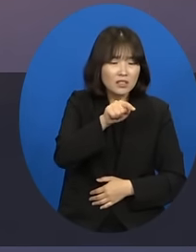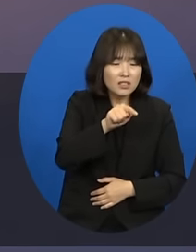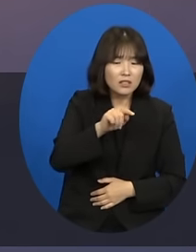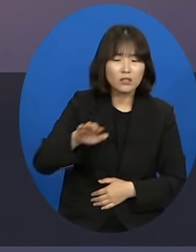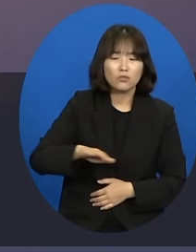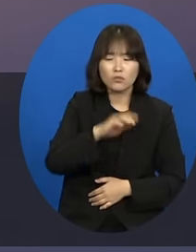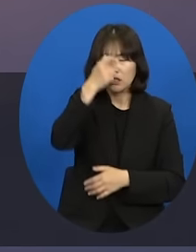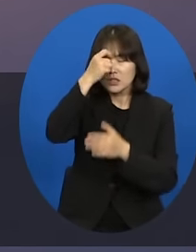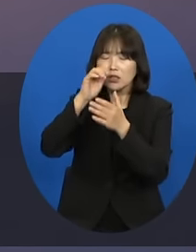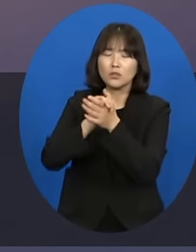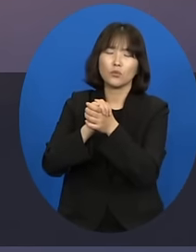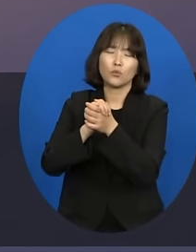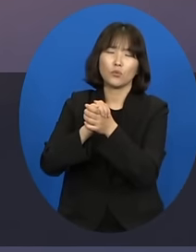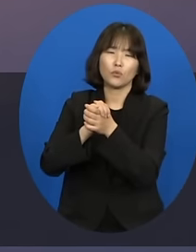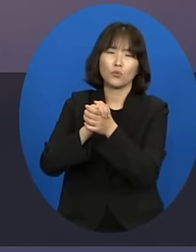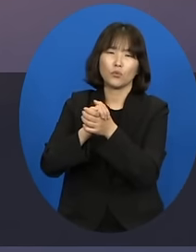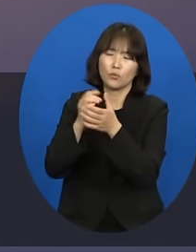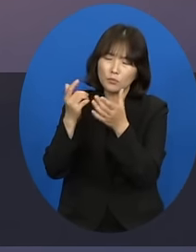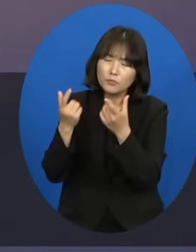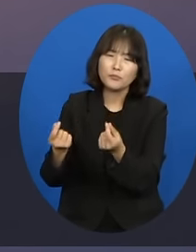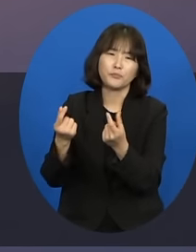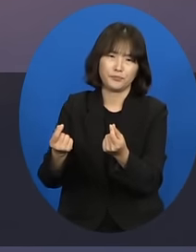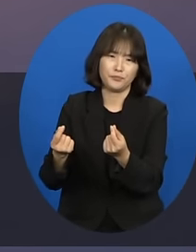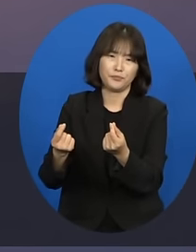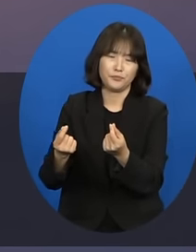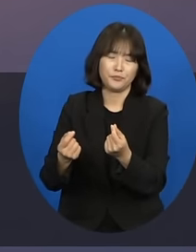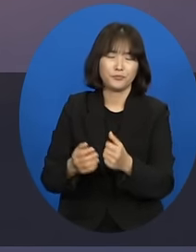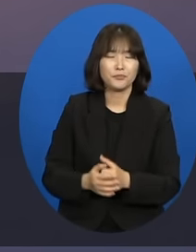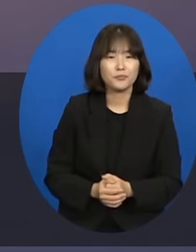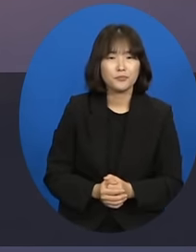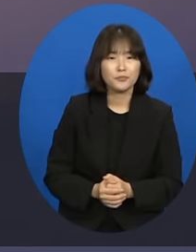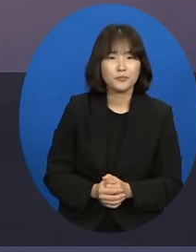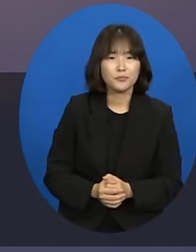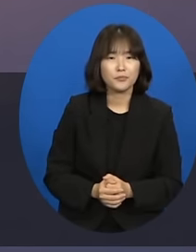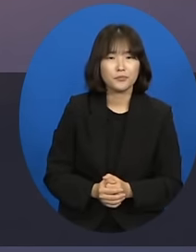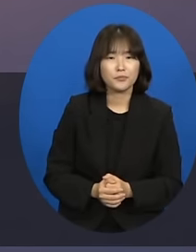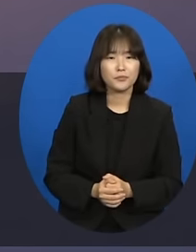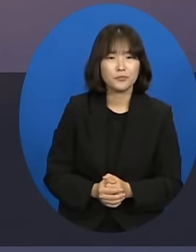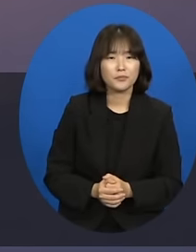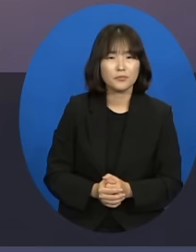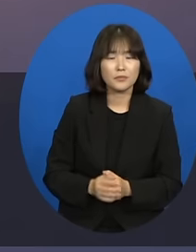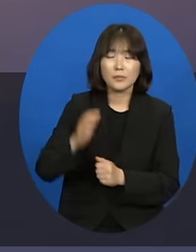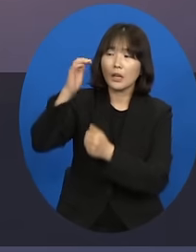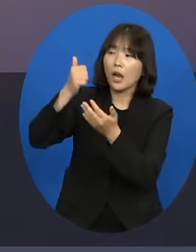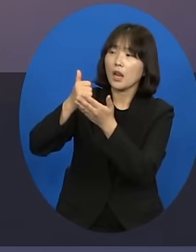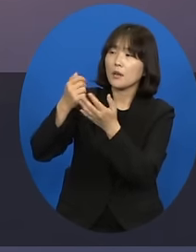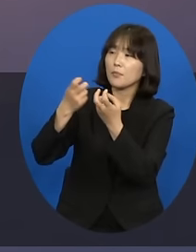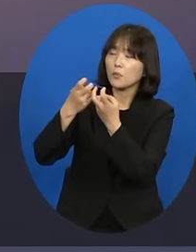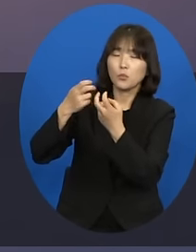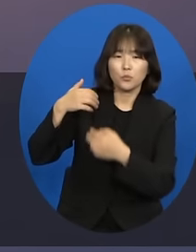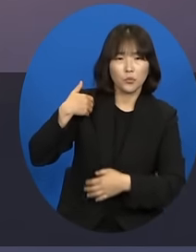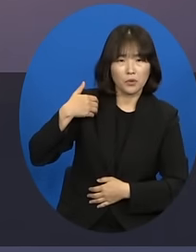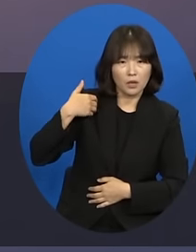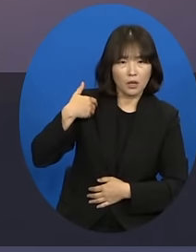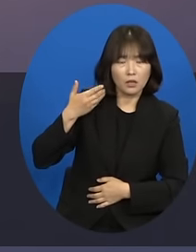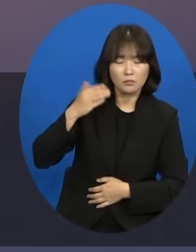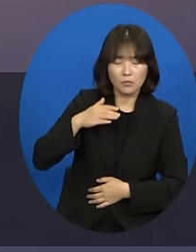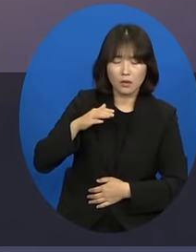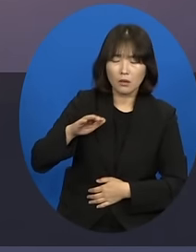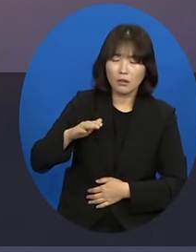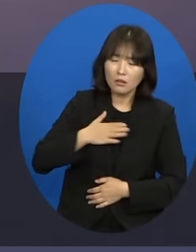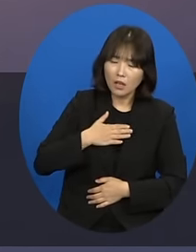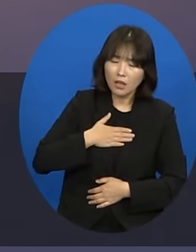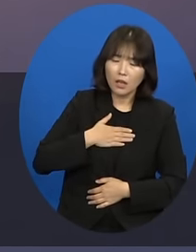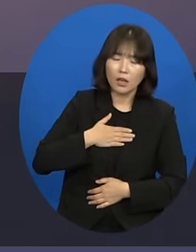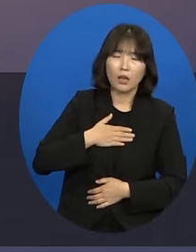포도주가 생겨야 되는데 하나님의 방법은 모르겠지만 나에게 포도주가 생기게 해주십시오라고 구하는